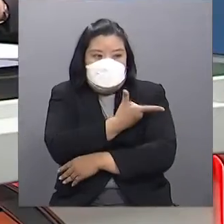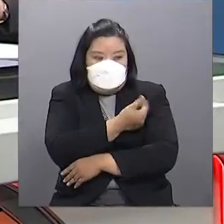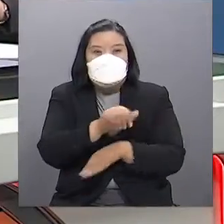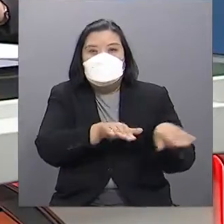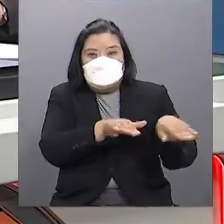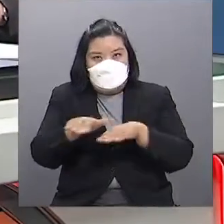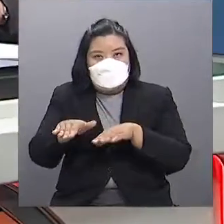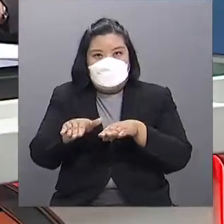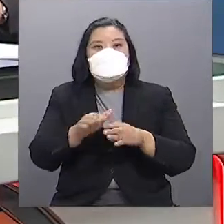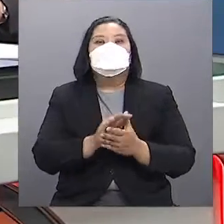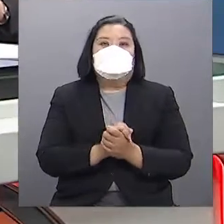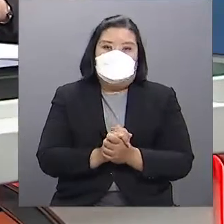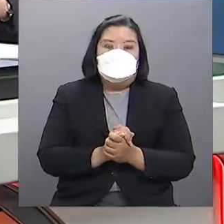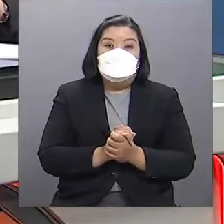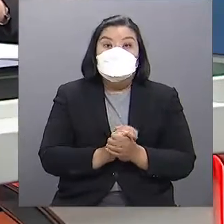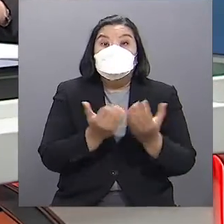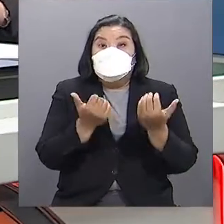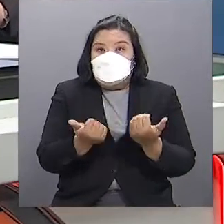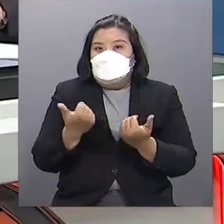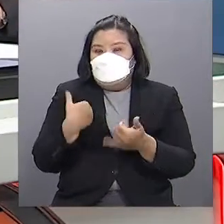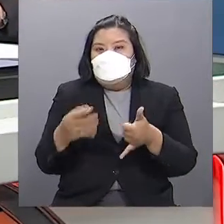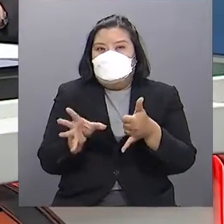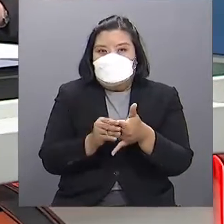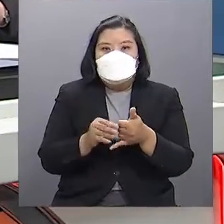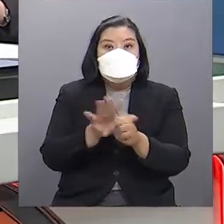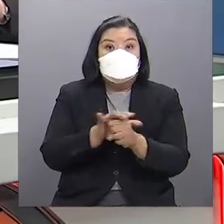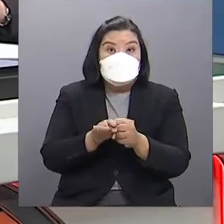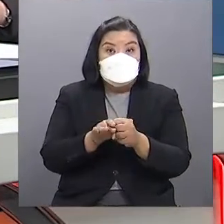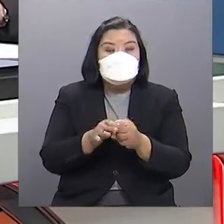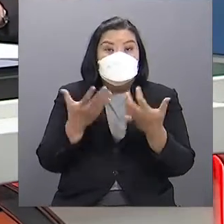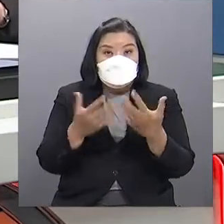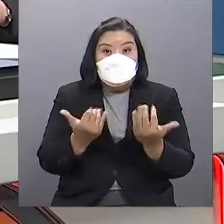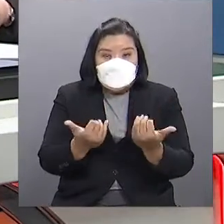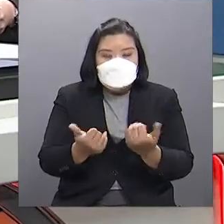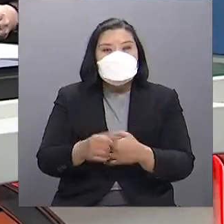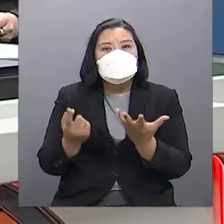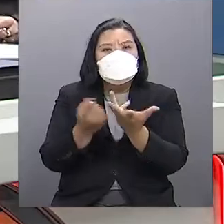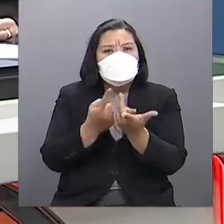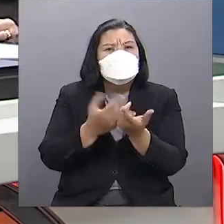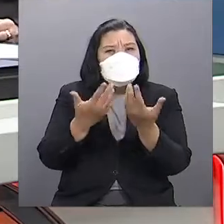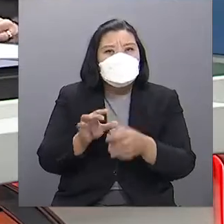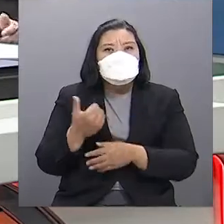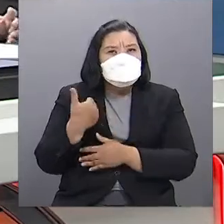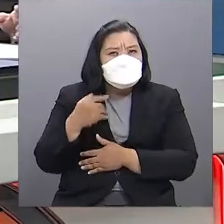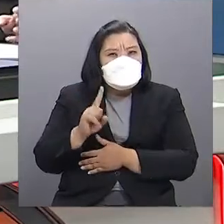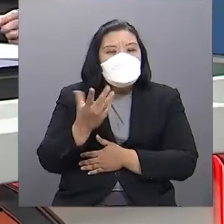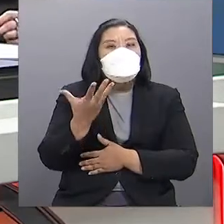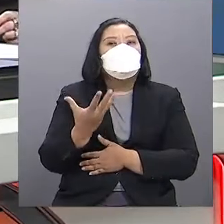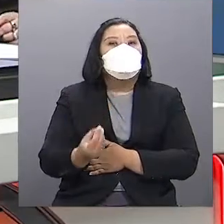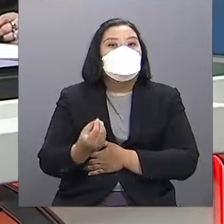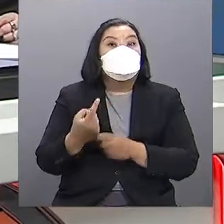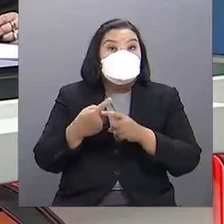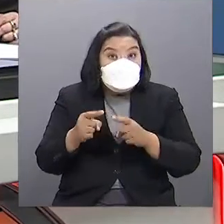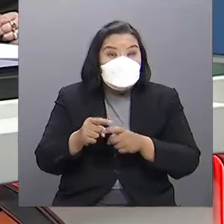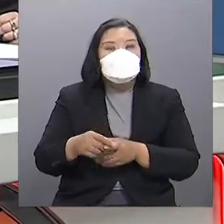ถึงแม้ว่าภาพรวมตัวเลขผู้ติดเชื้อรายใหม่นั้นจะเริ่มมีแนวโน้มลดลงนะคะแต่ว่าการติดเชื้อก็ยังพบอยู่มากในพื้น